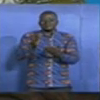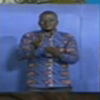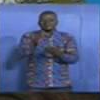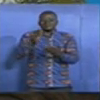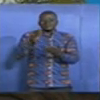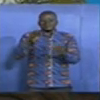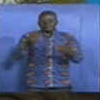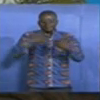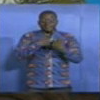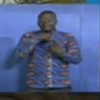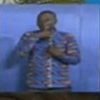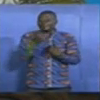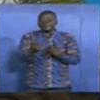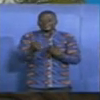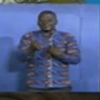nous n'avons pas.